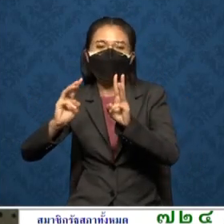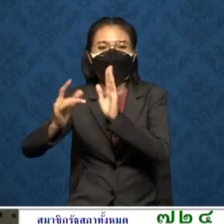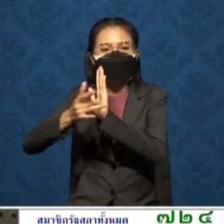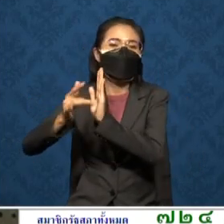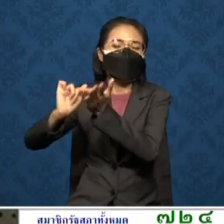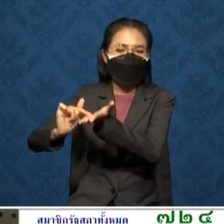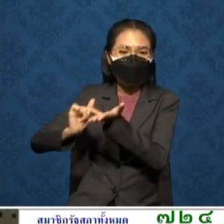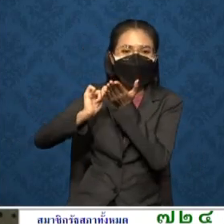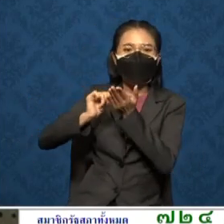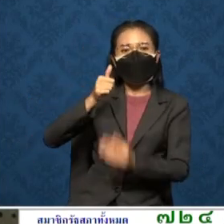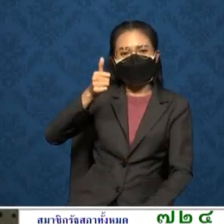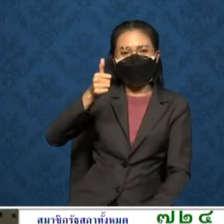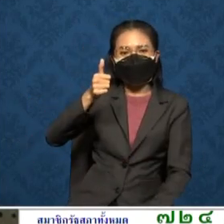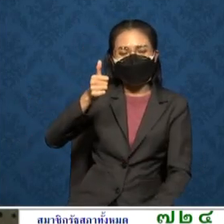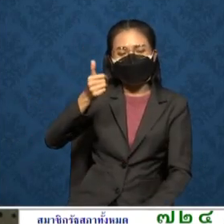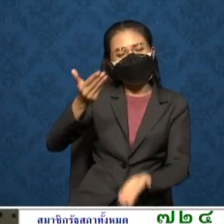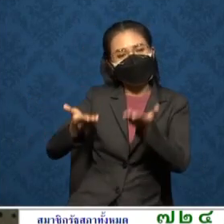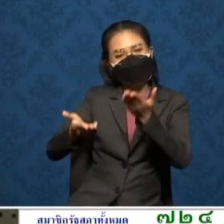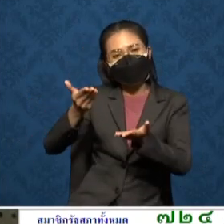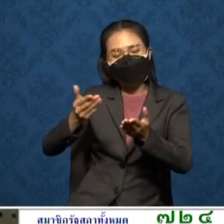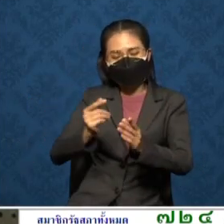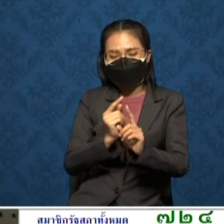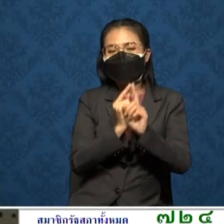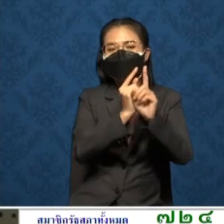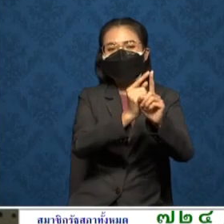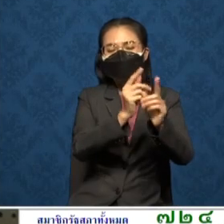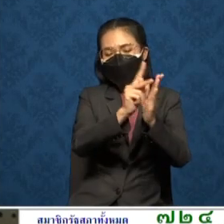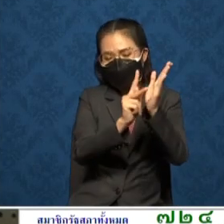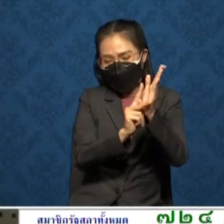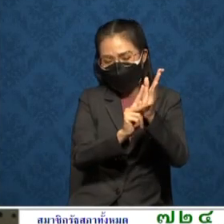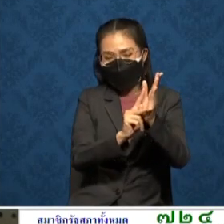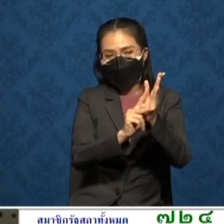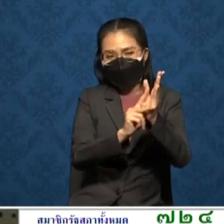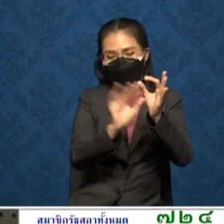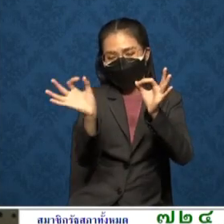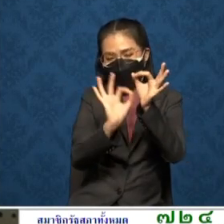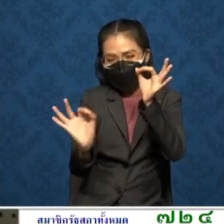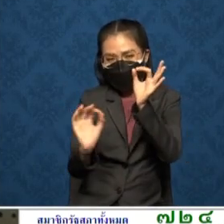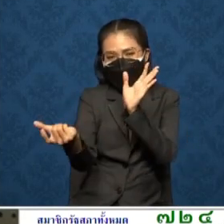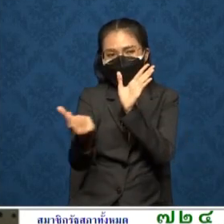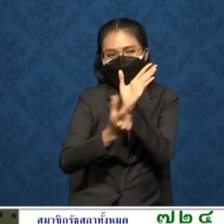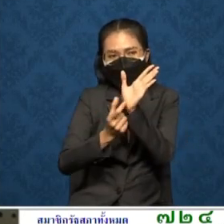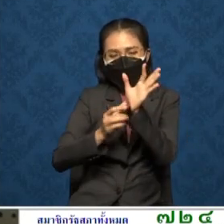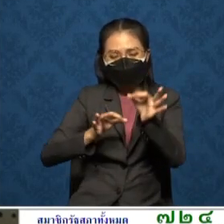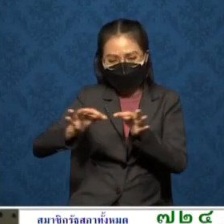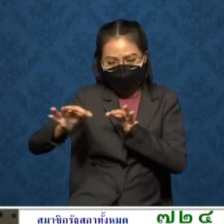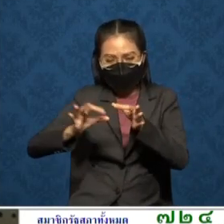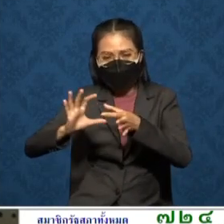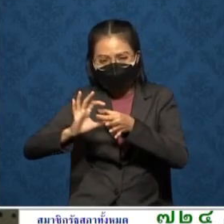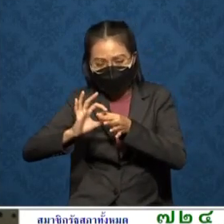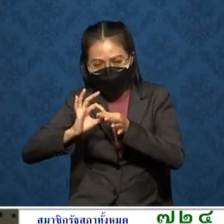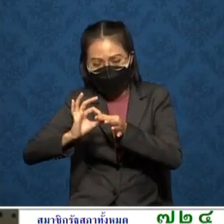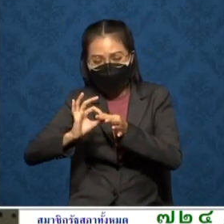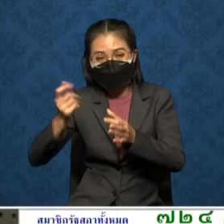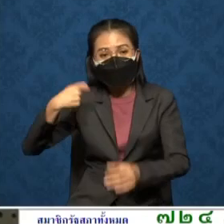ได้อย่างนี้เราสามารถออกพระราชกฤษฎีกาเป็นรายฉบับเกี่ยวกับศาลเกี่ยวกับอัยการเกี่ยวกับรัฐสภา